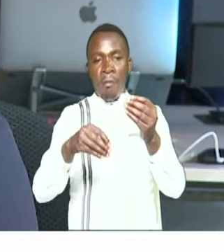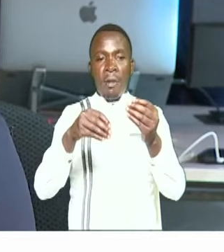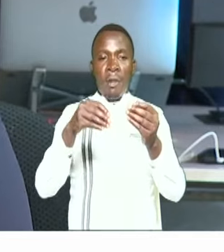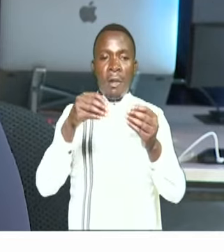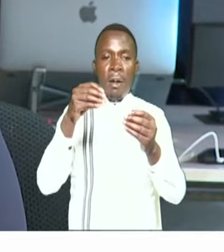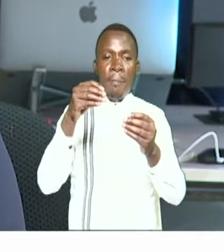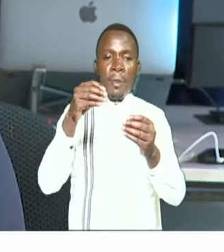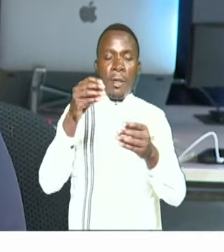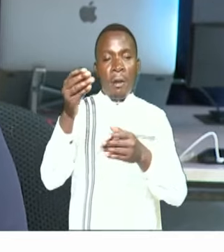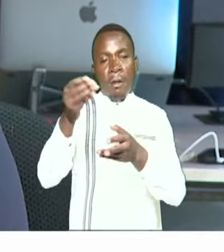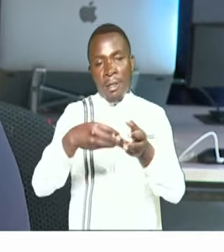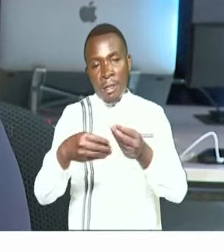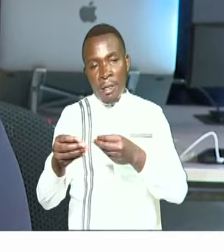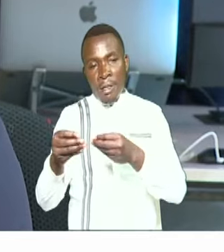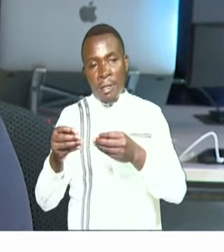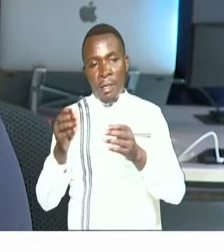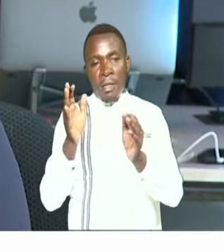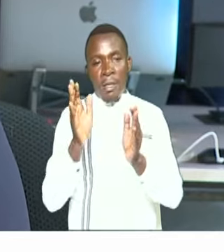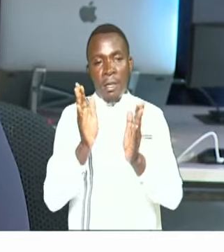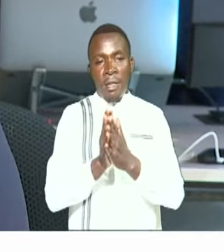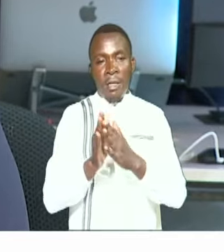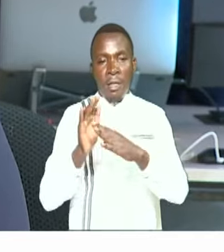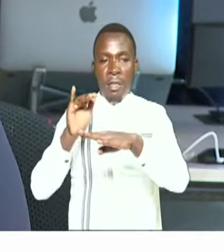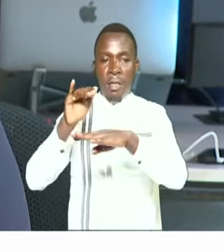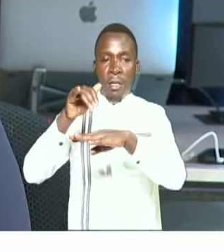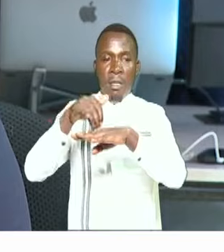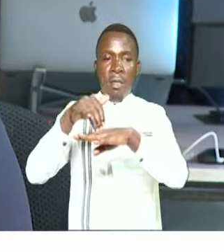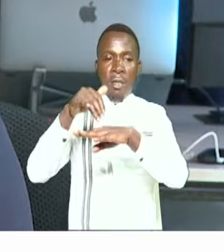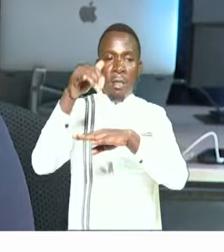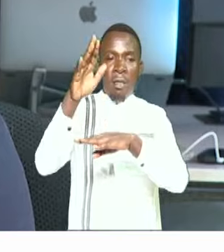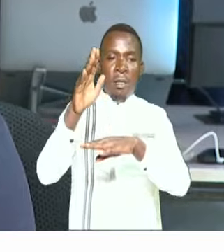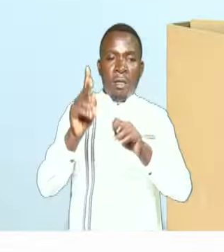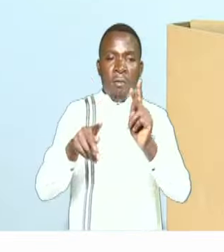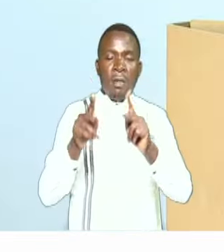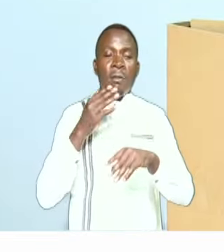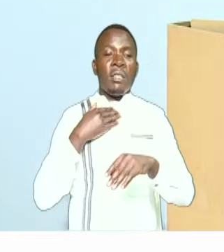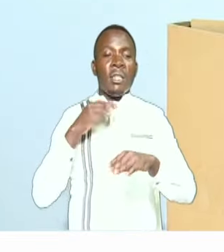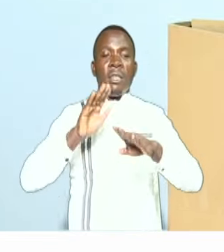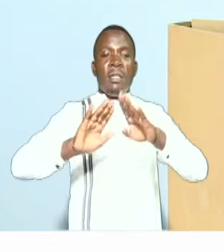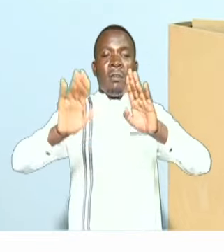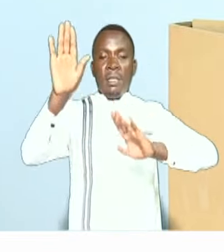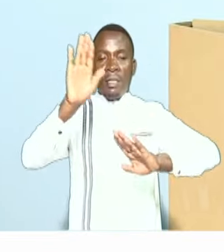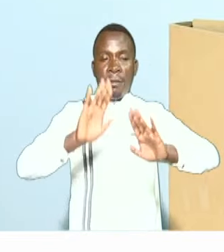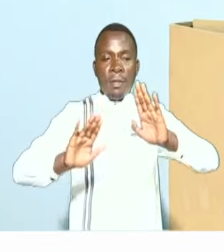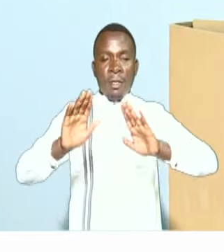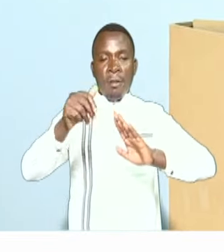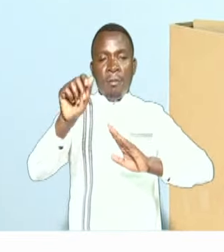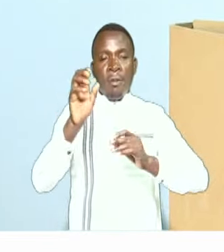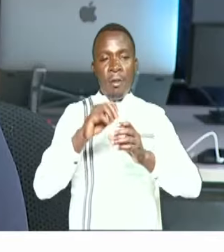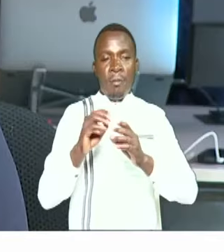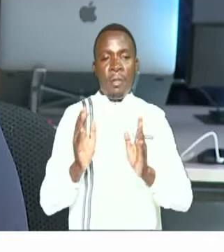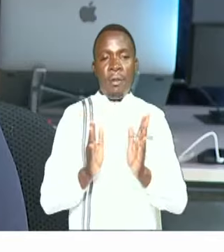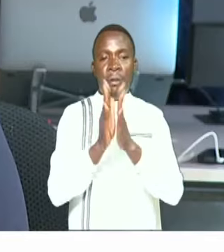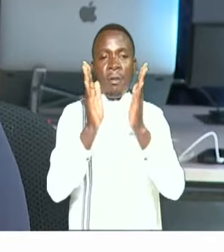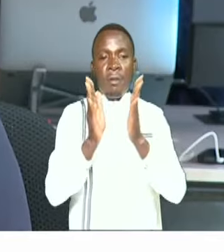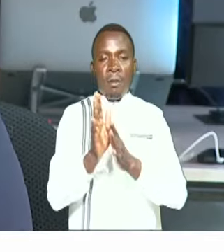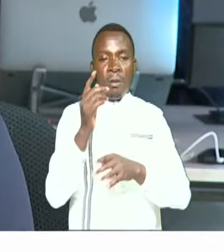sales ndetse no korohereza ba bantu bashaka kwitabira ibyo bitaramo kubibona ndetse no kuba